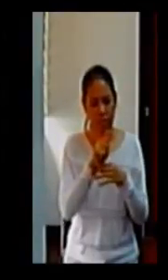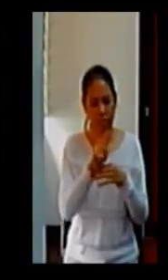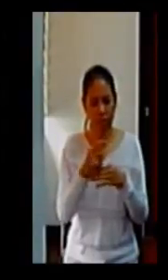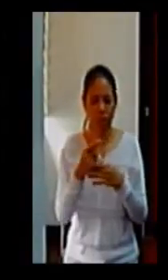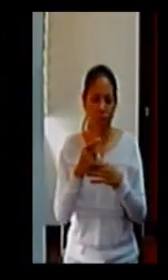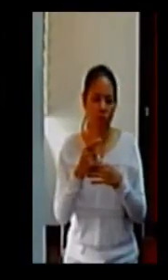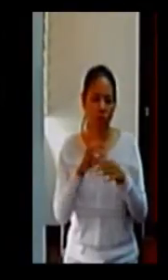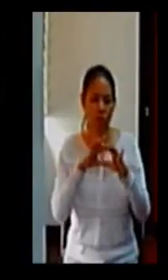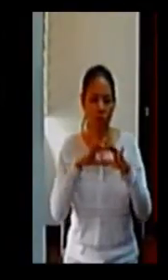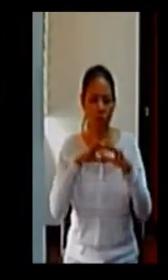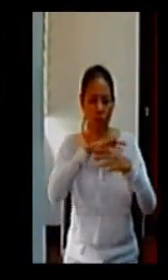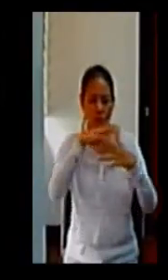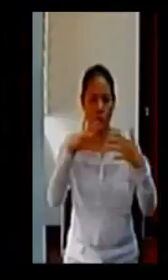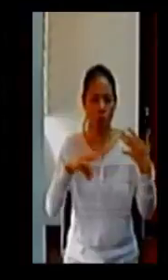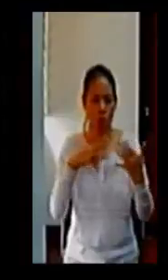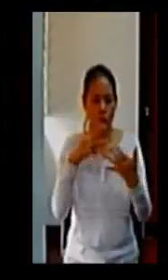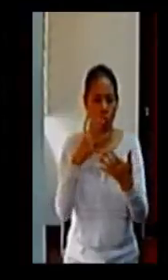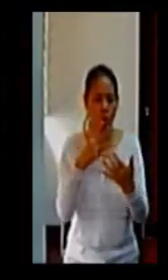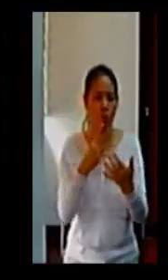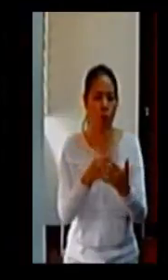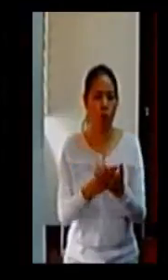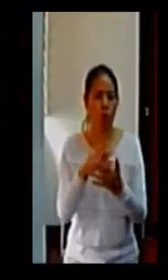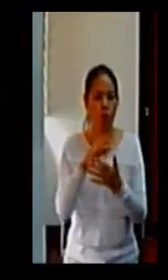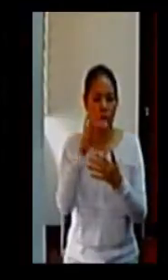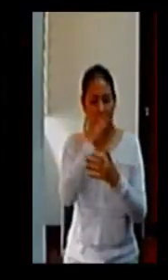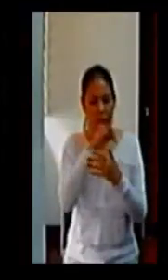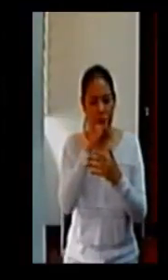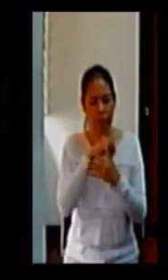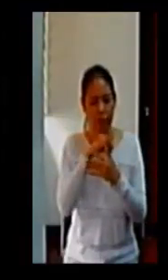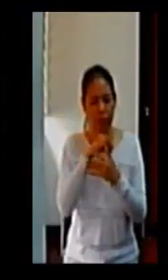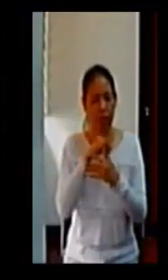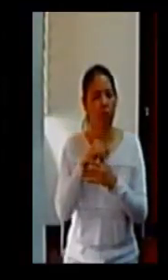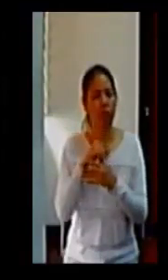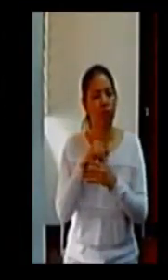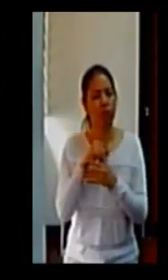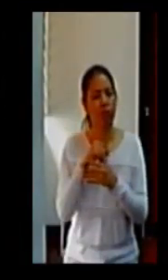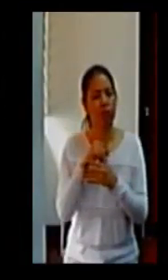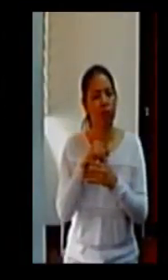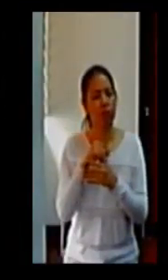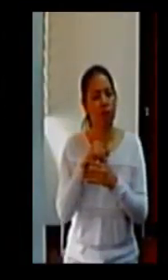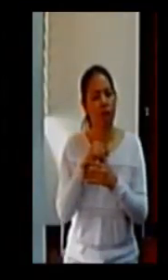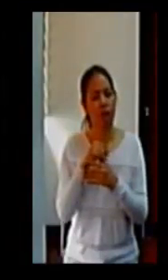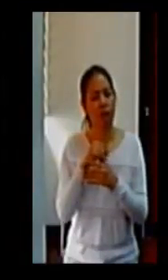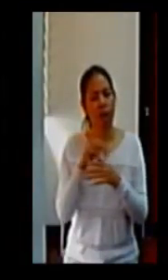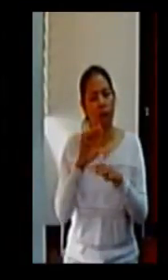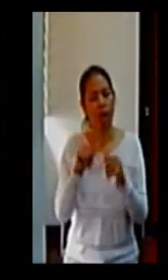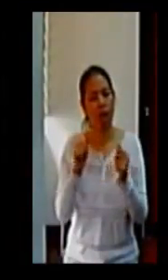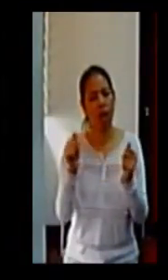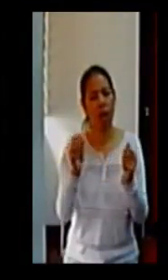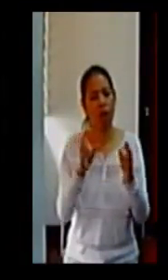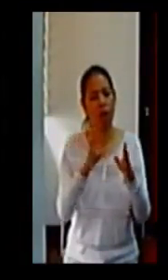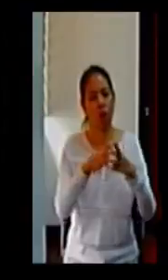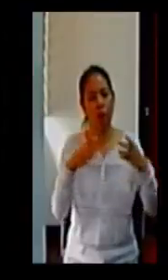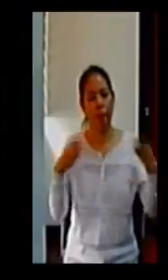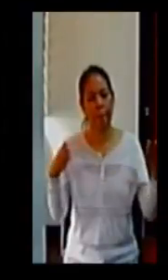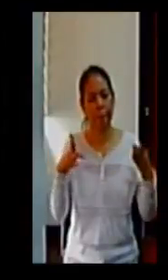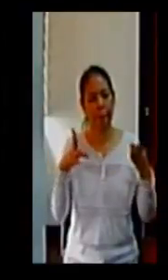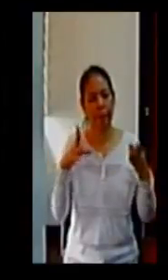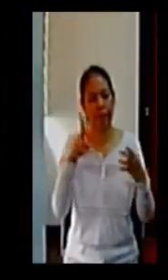sakop ng terraces? Ilan pong bayan, ang ilan pong